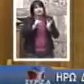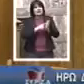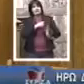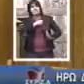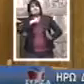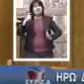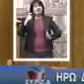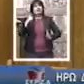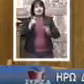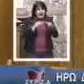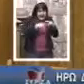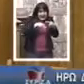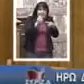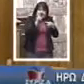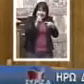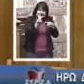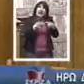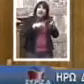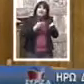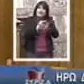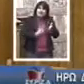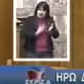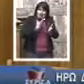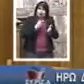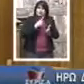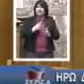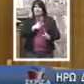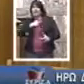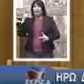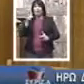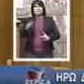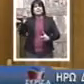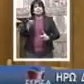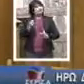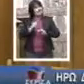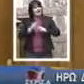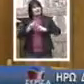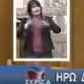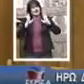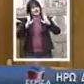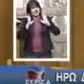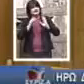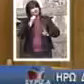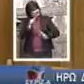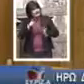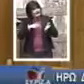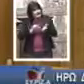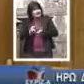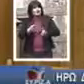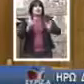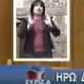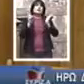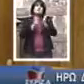έχει άδικο, ή ακόμα χειρότερα, όταν αντιτίθεται στους νόμους, την ηθική και τις αρχές της δημοκρατίας. Και οφείλει να το πράττει